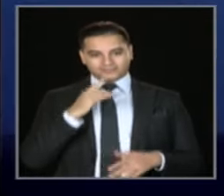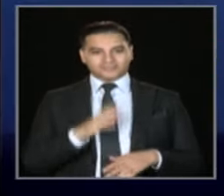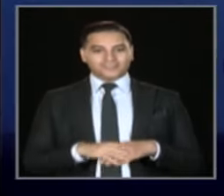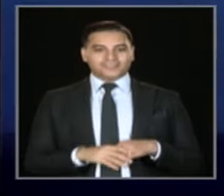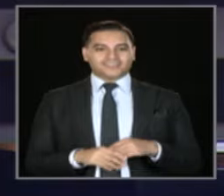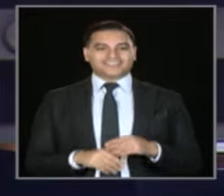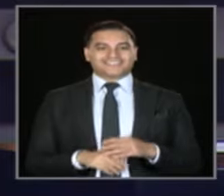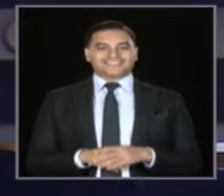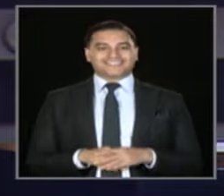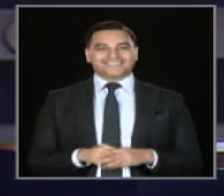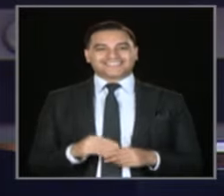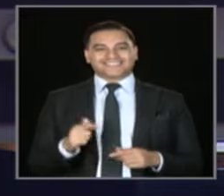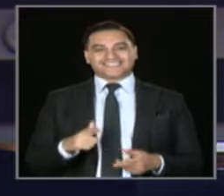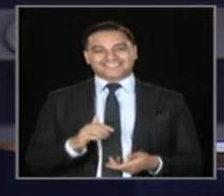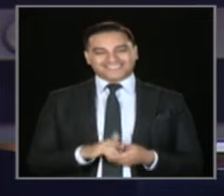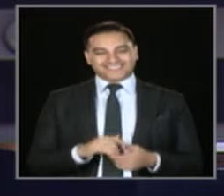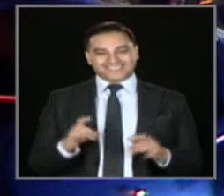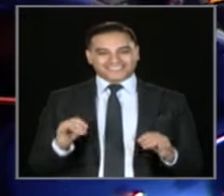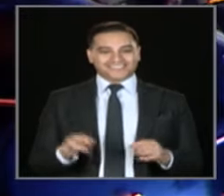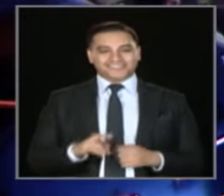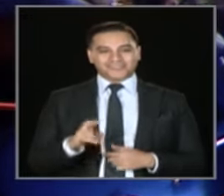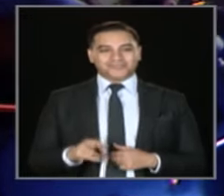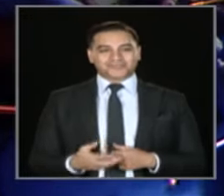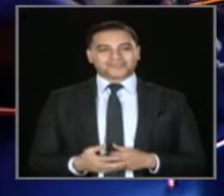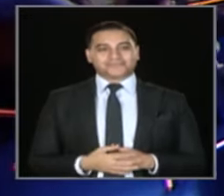اتفقنا؟ 50-50 والسؤال هو: